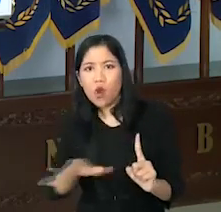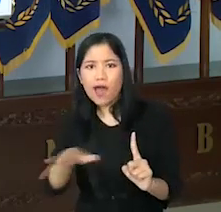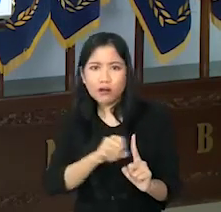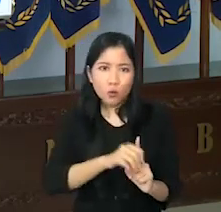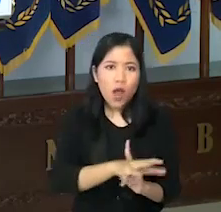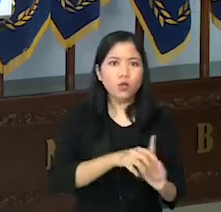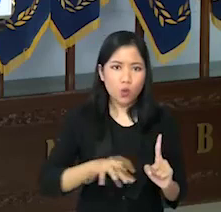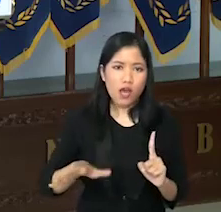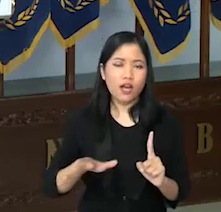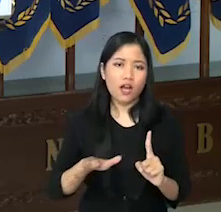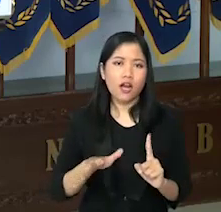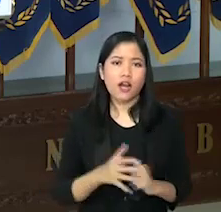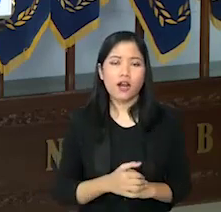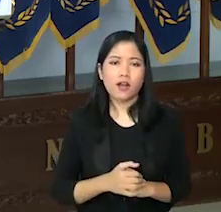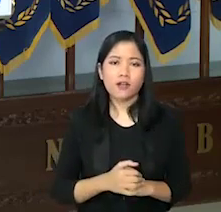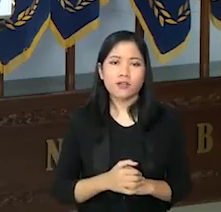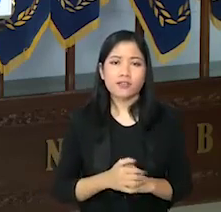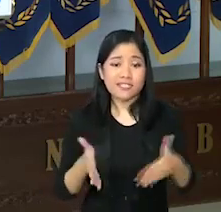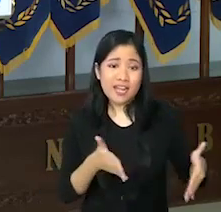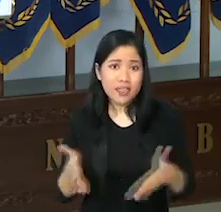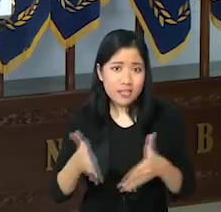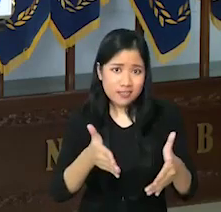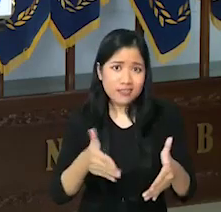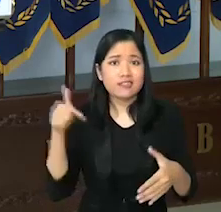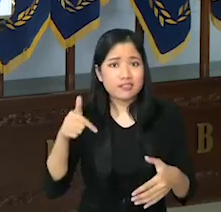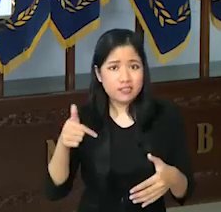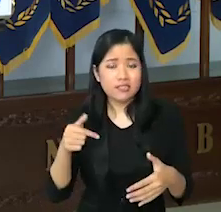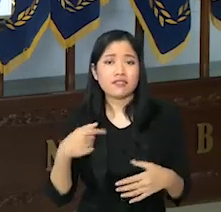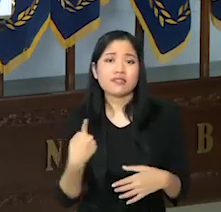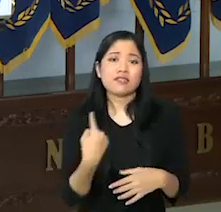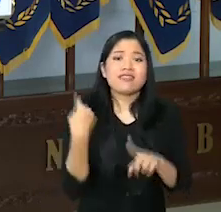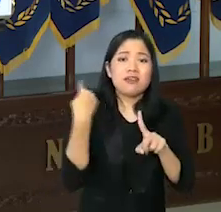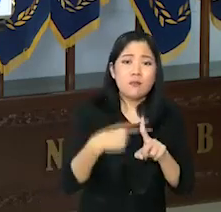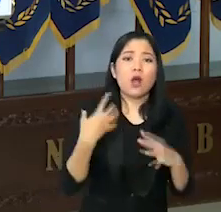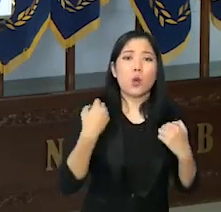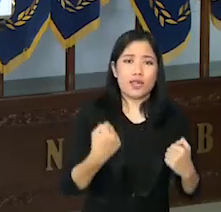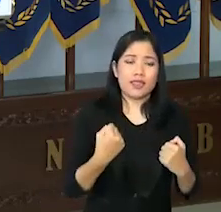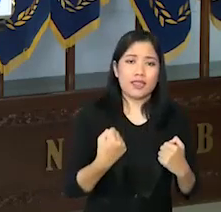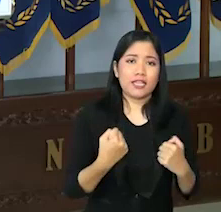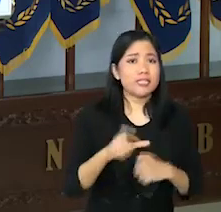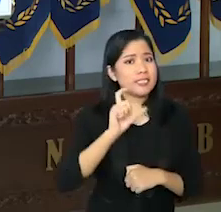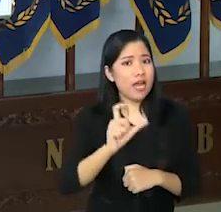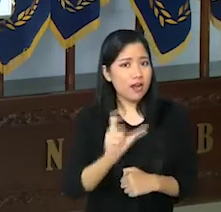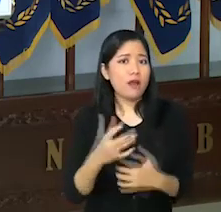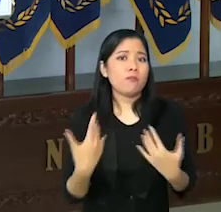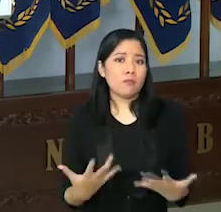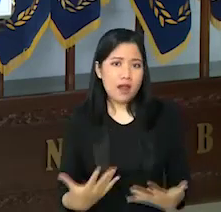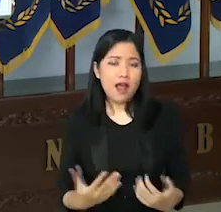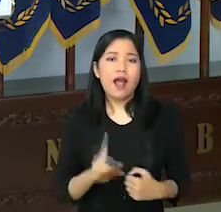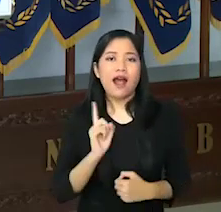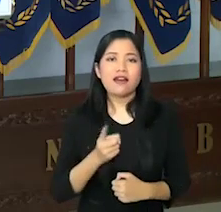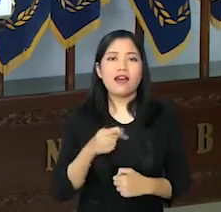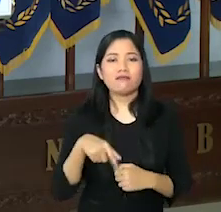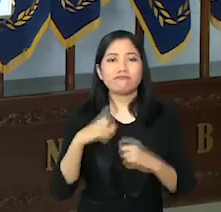terjadi strategi dasar ini kita perkuat supaya Hai dengan gerakan